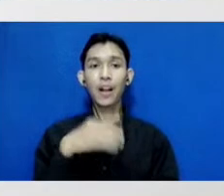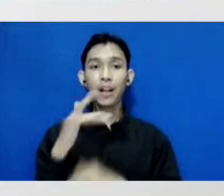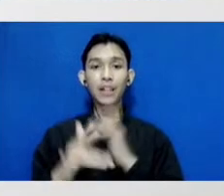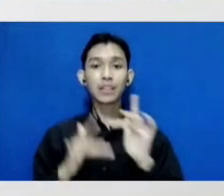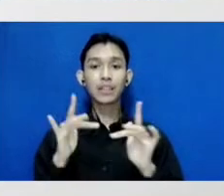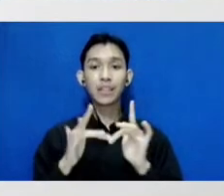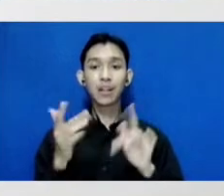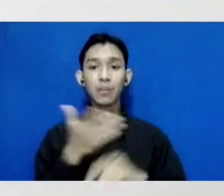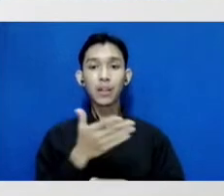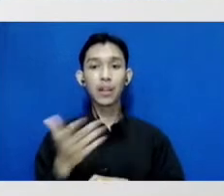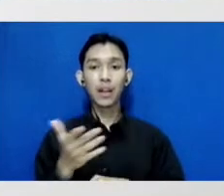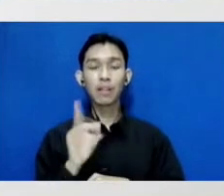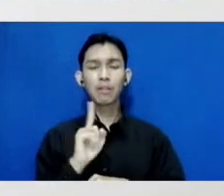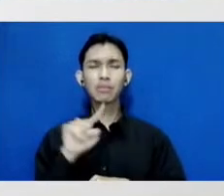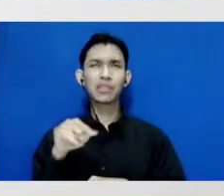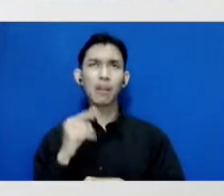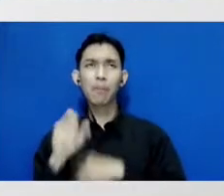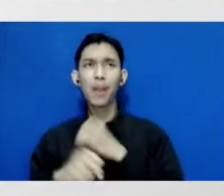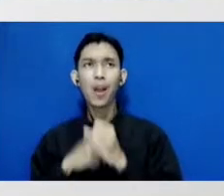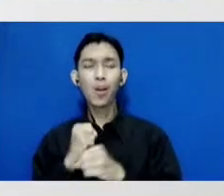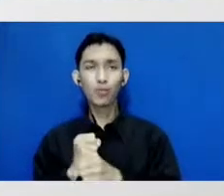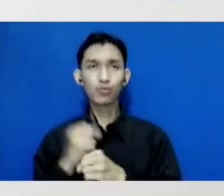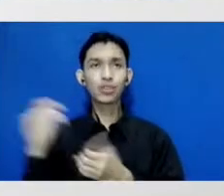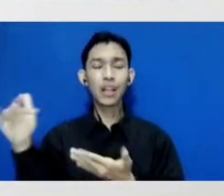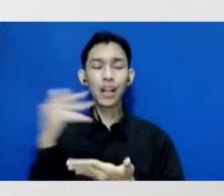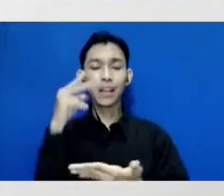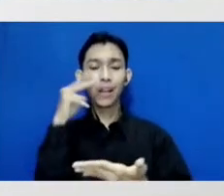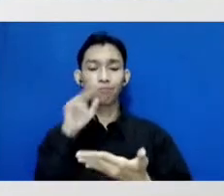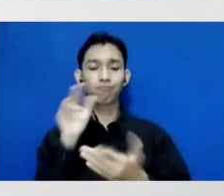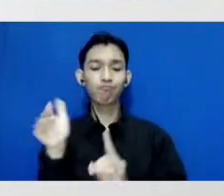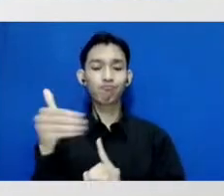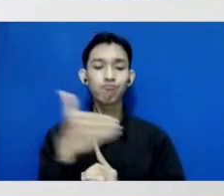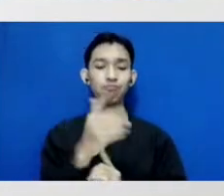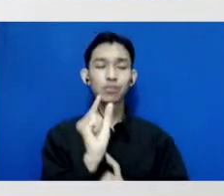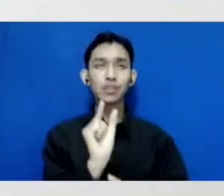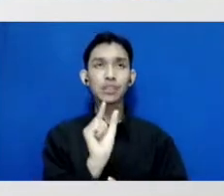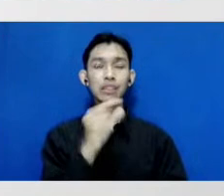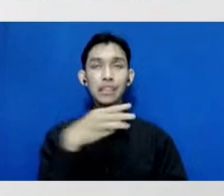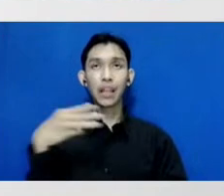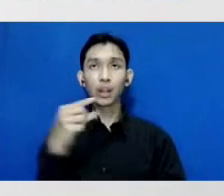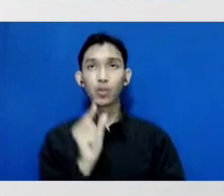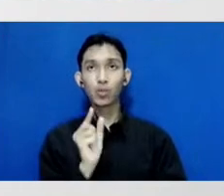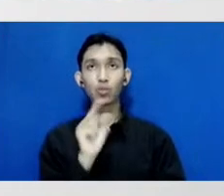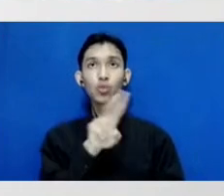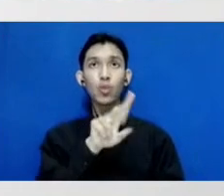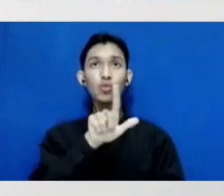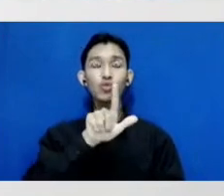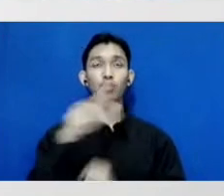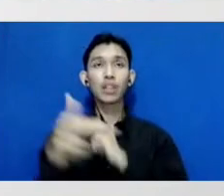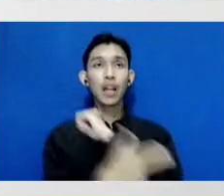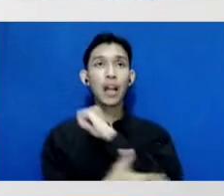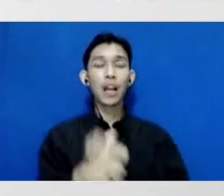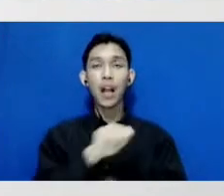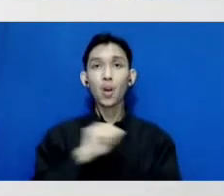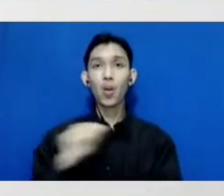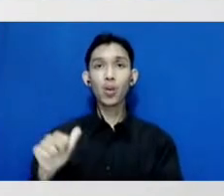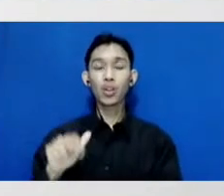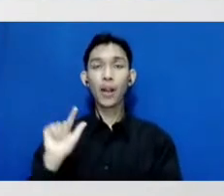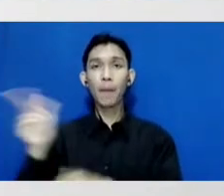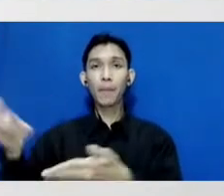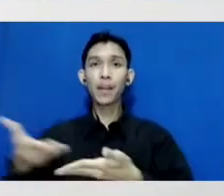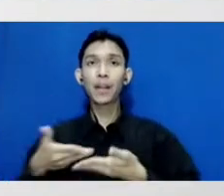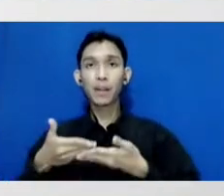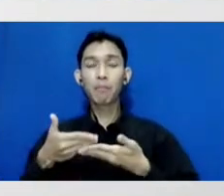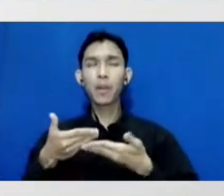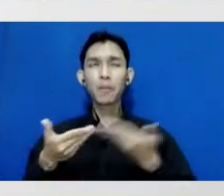Setiap tahun data protection authorities di EU secara total di 27 negara member states itu menerima kurang